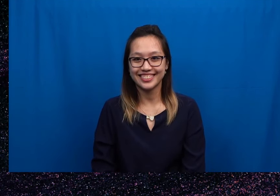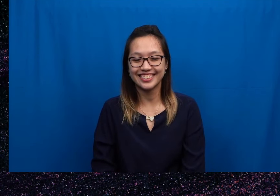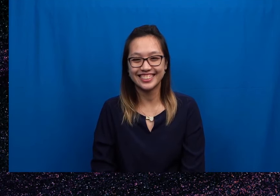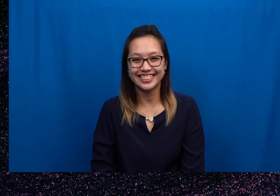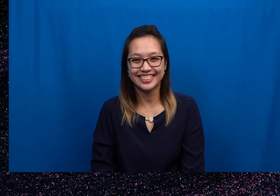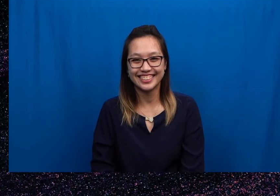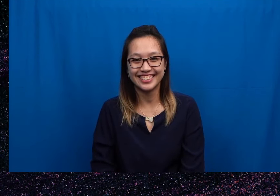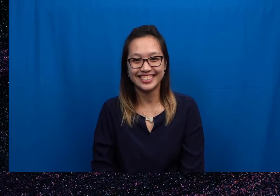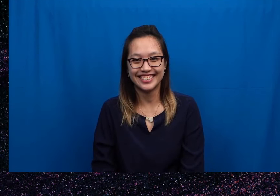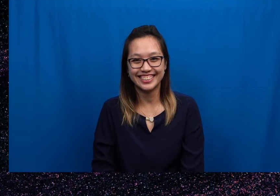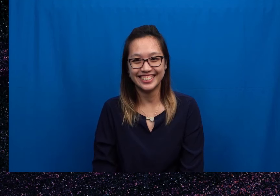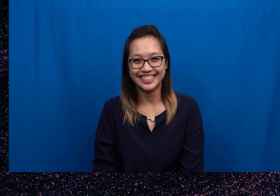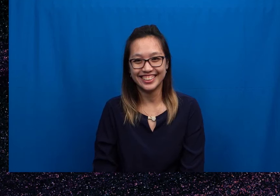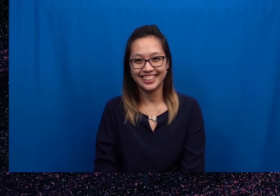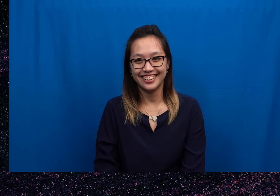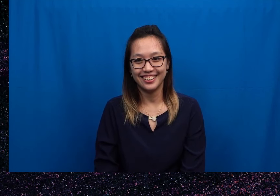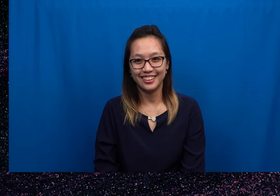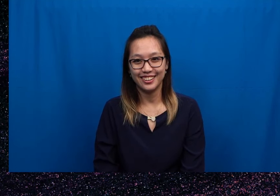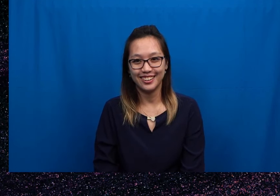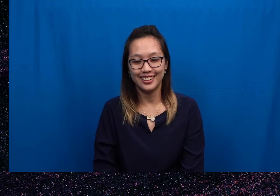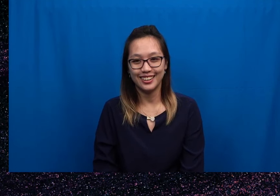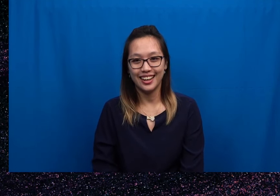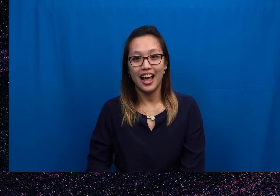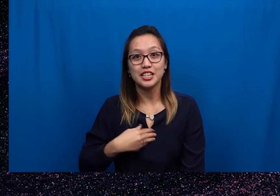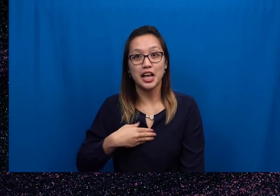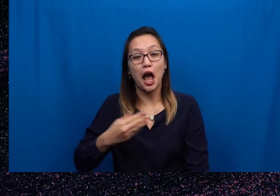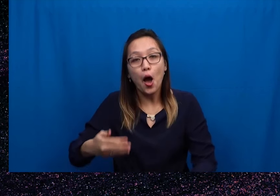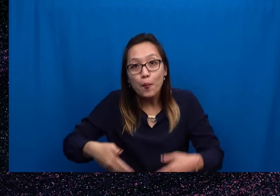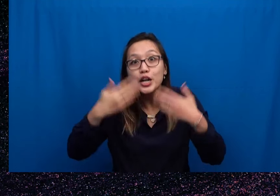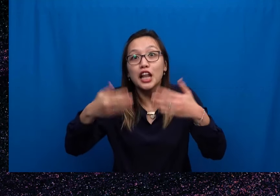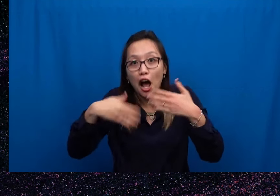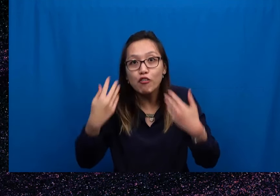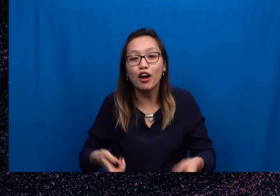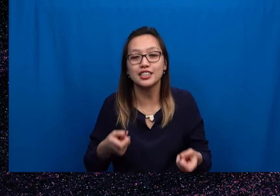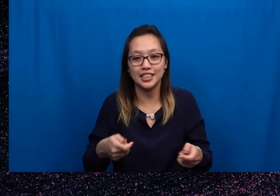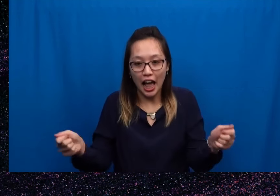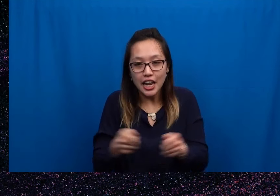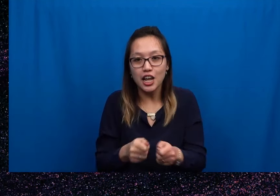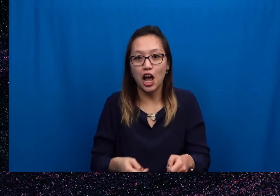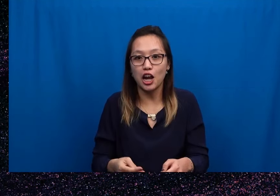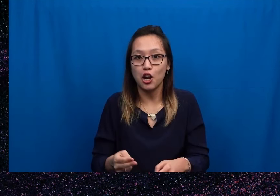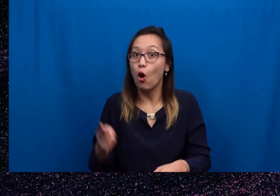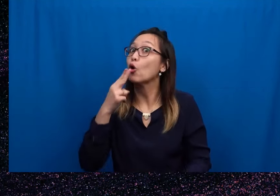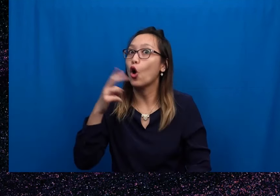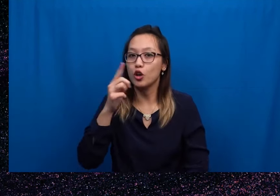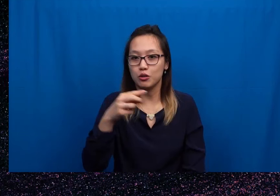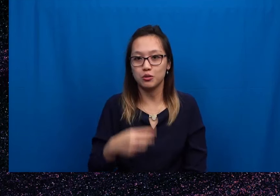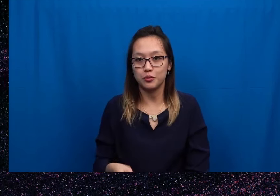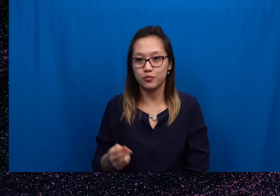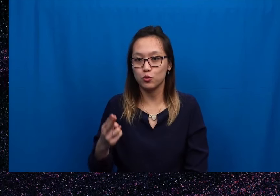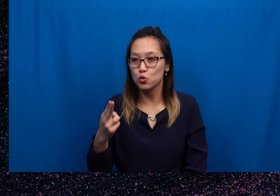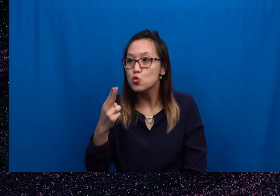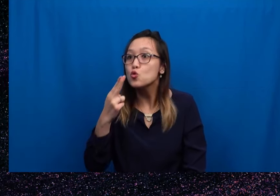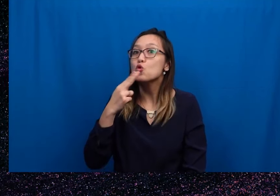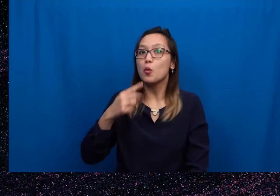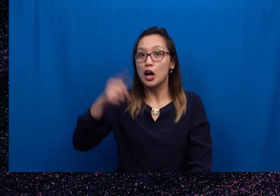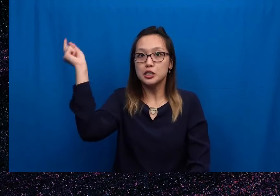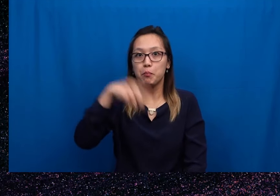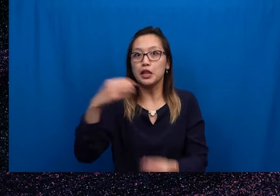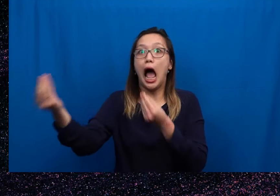mulut saya itu dengan menyedot rokok itu. Saya sedot dengan cepat itu apinya membakar tembakau